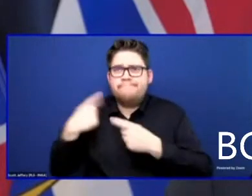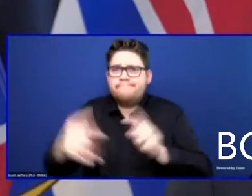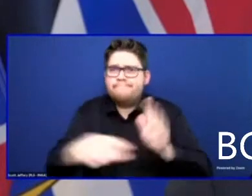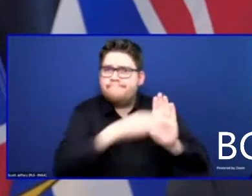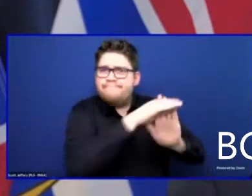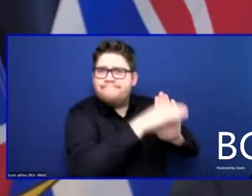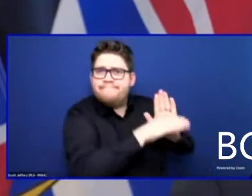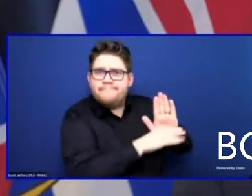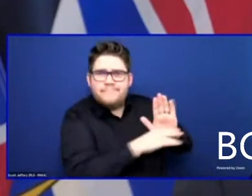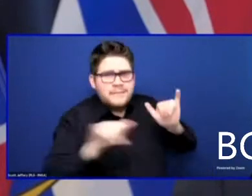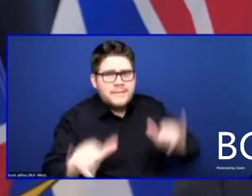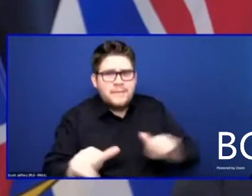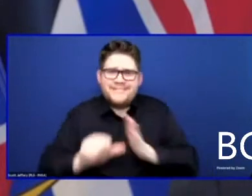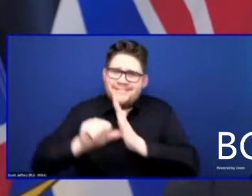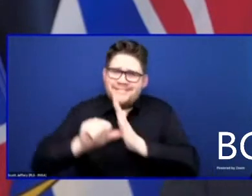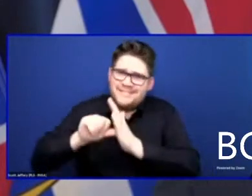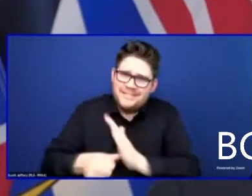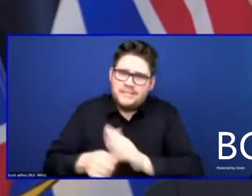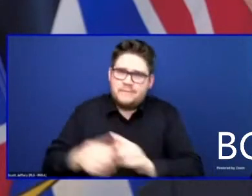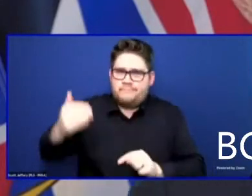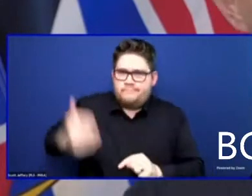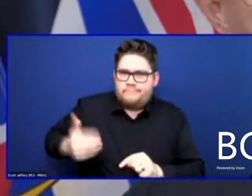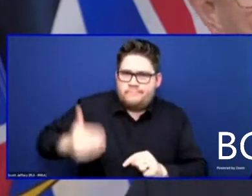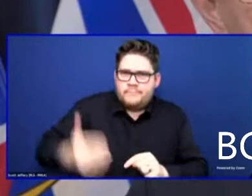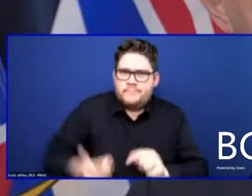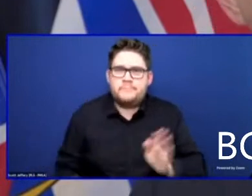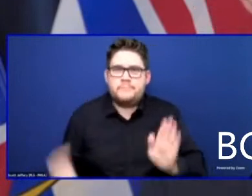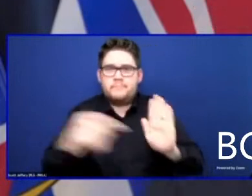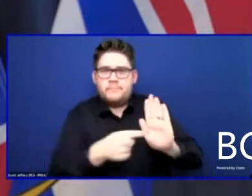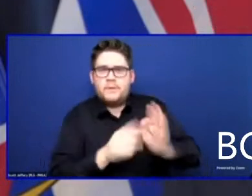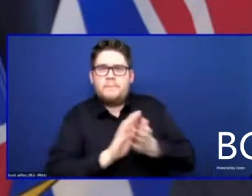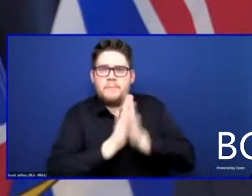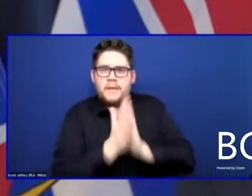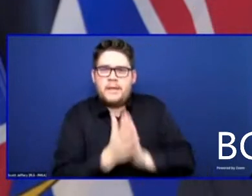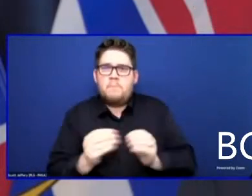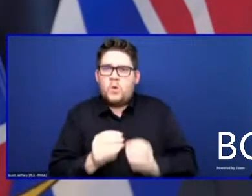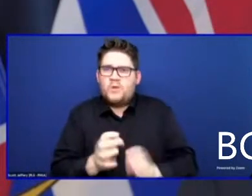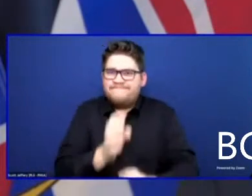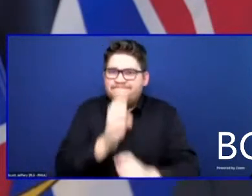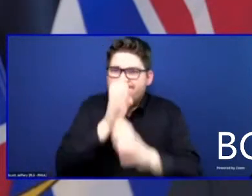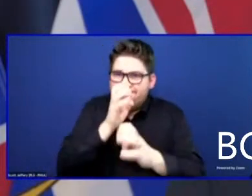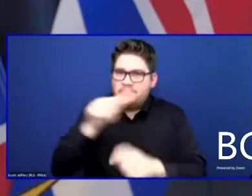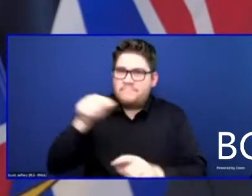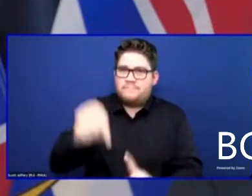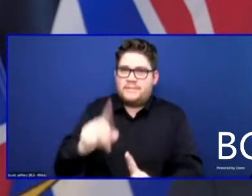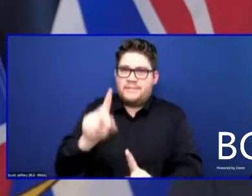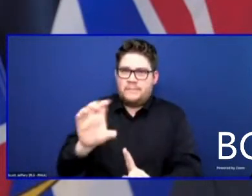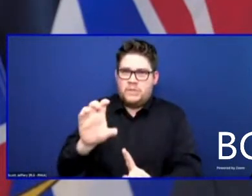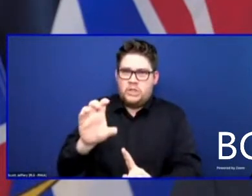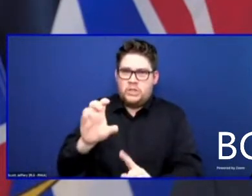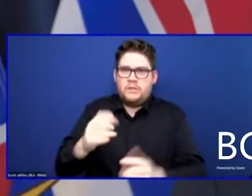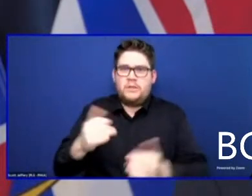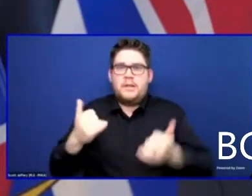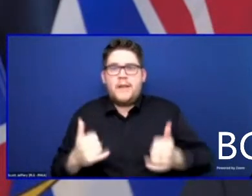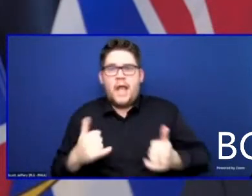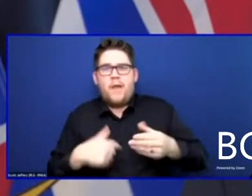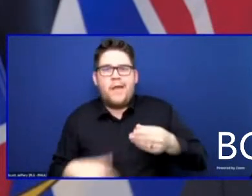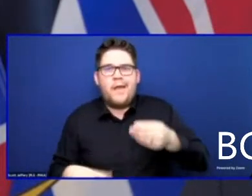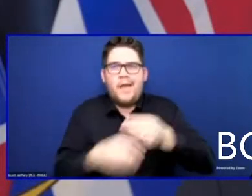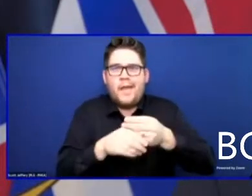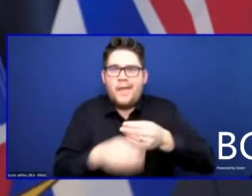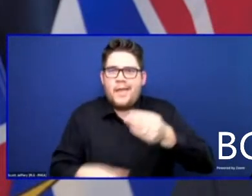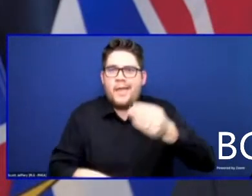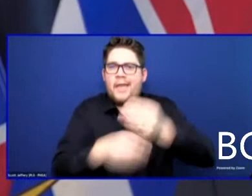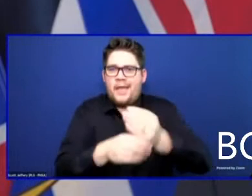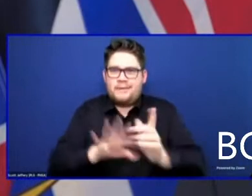生命 made 令 tougher in December. 那么我们 And 现 now 在的卫生命令呢 have 是这 additional 个 measures targeting 比11月份的更加严格， social